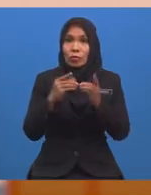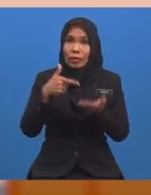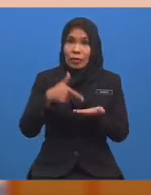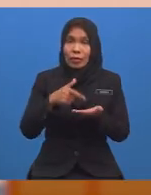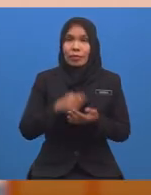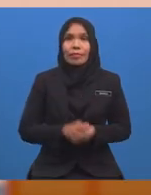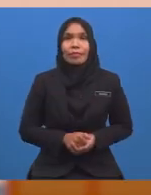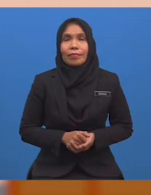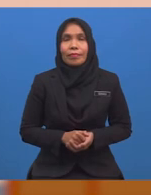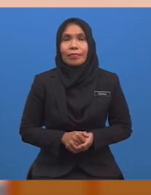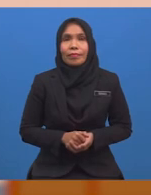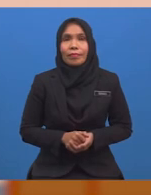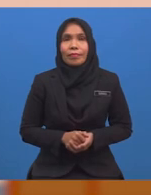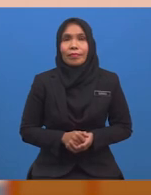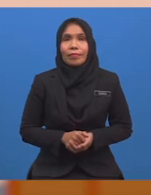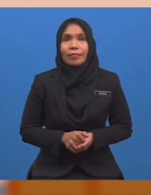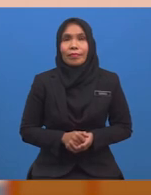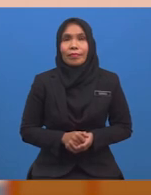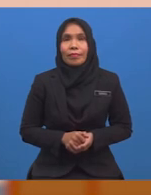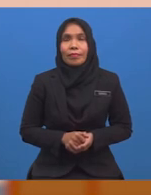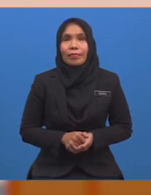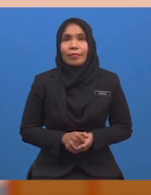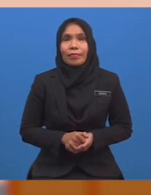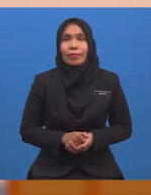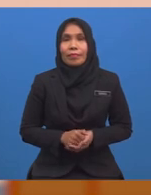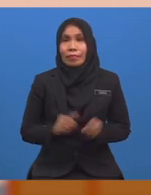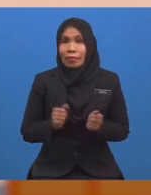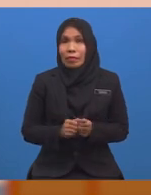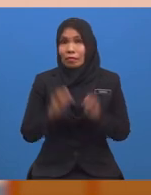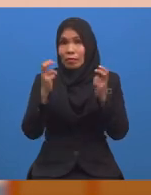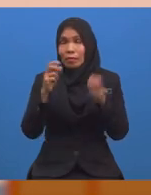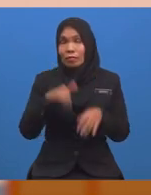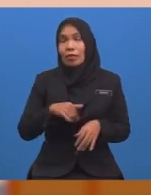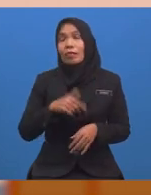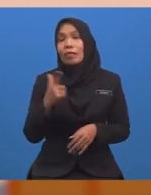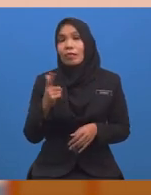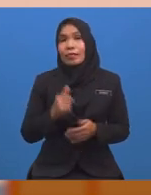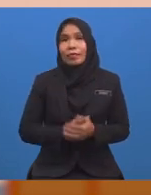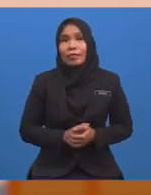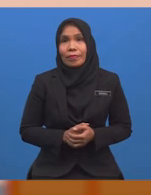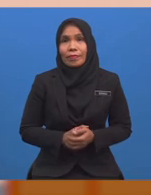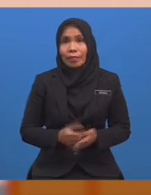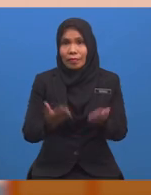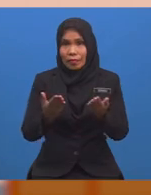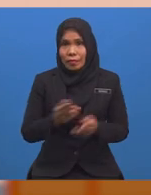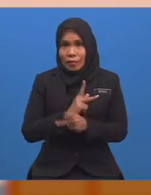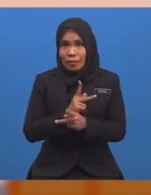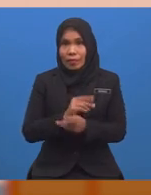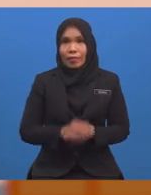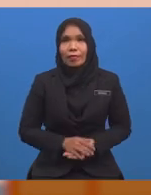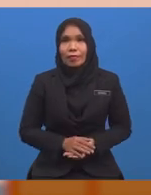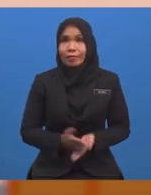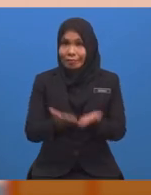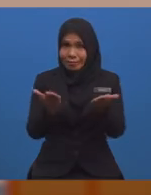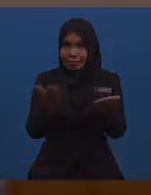di lain masa dengan tajuk yang lain pula Hai terima kasih kepada